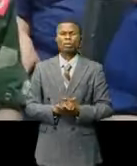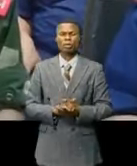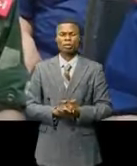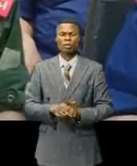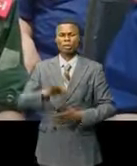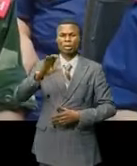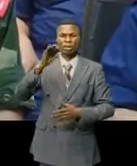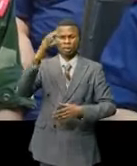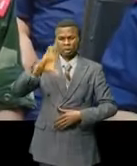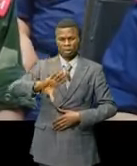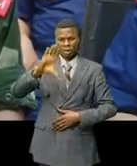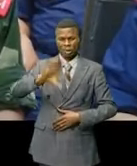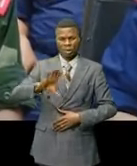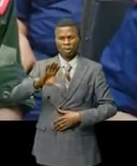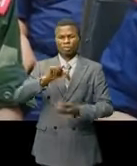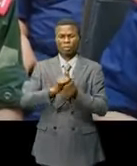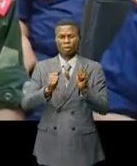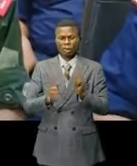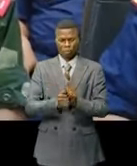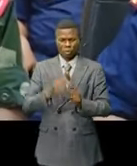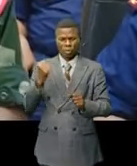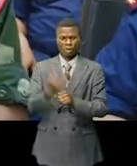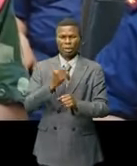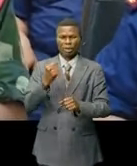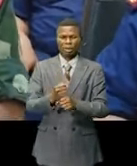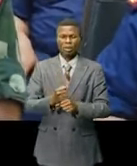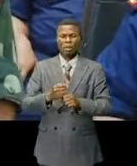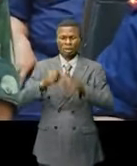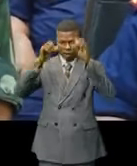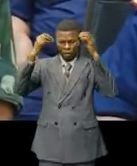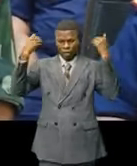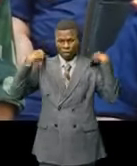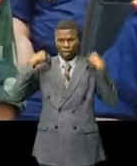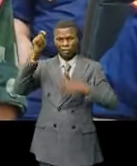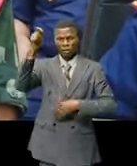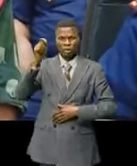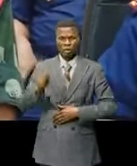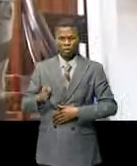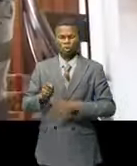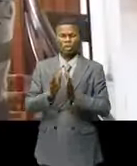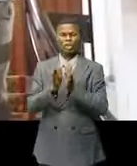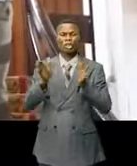Quinto, la situation opérationnelle par le chef d'état-major général.